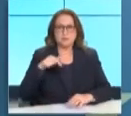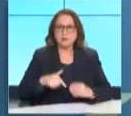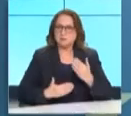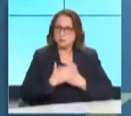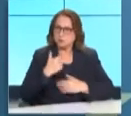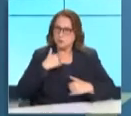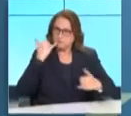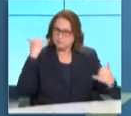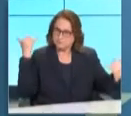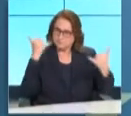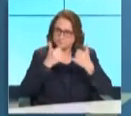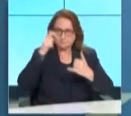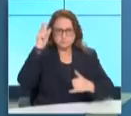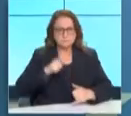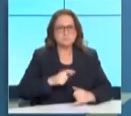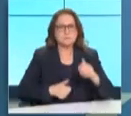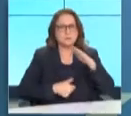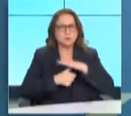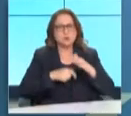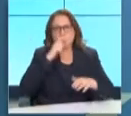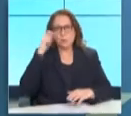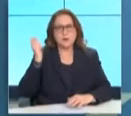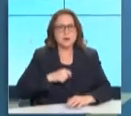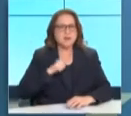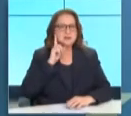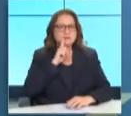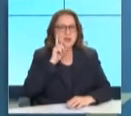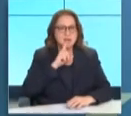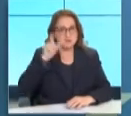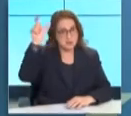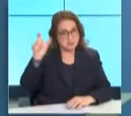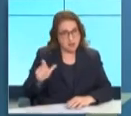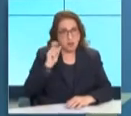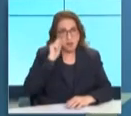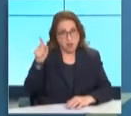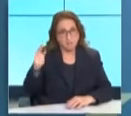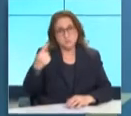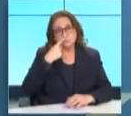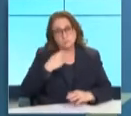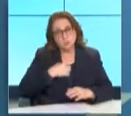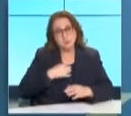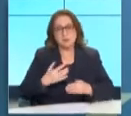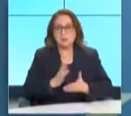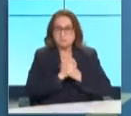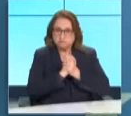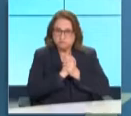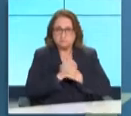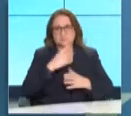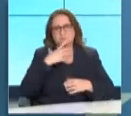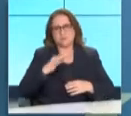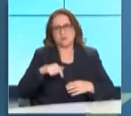τις ευχές του για την εθνική μας εορτή. Του θύμισα πόσο σημαντικό